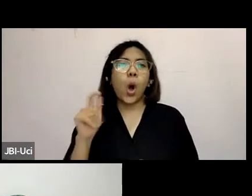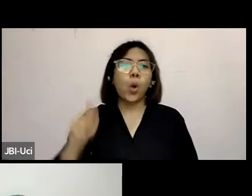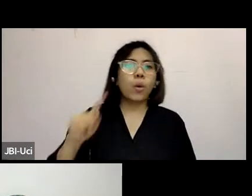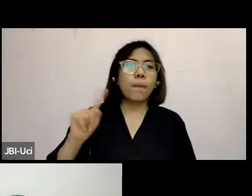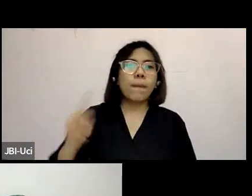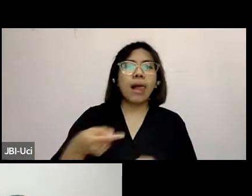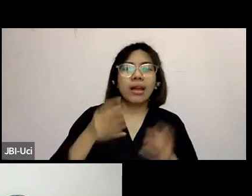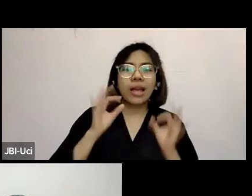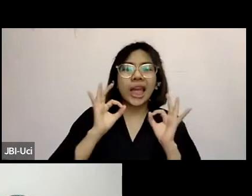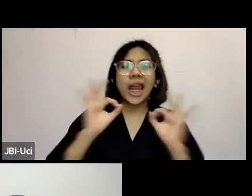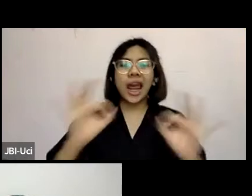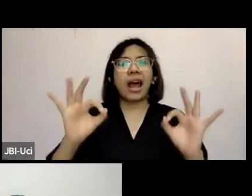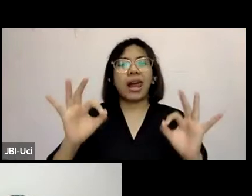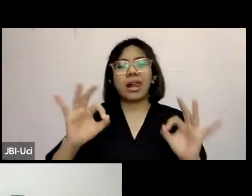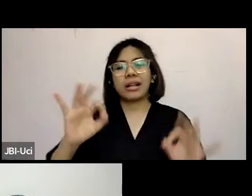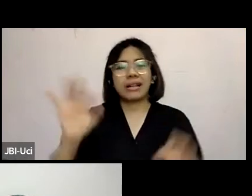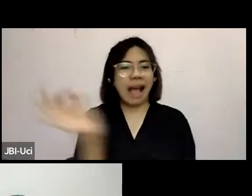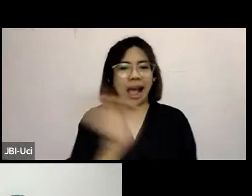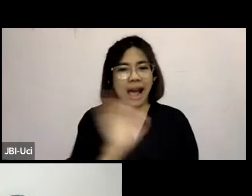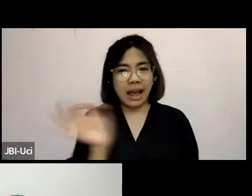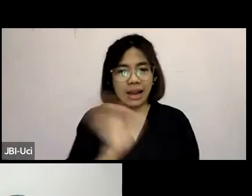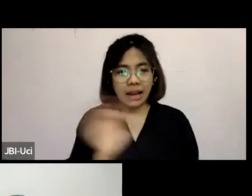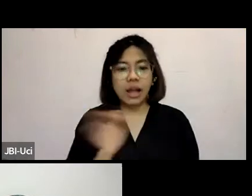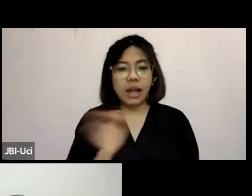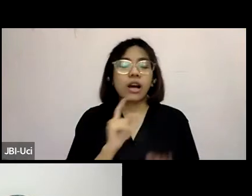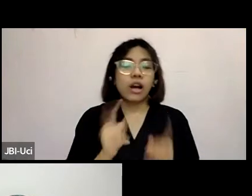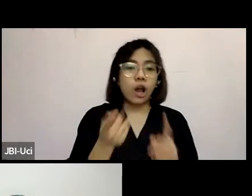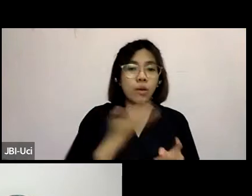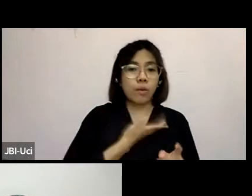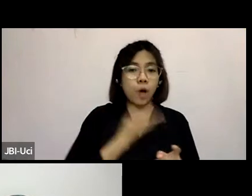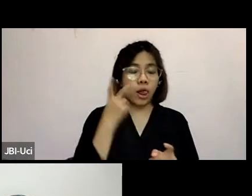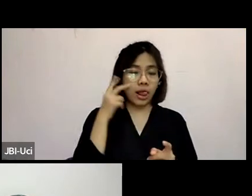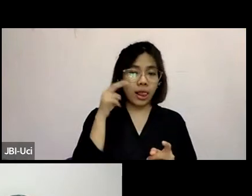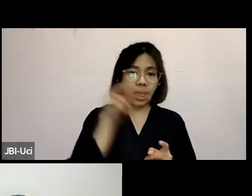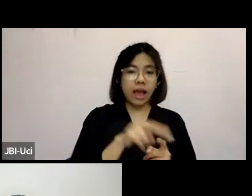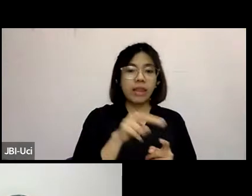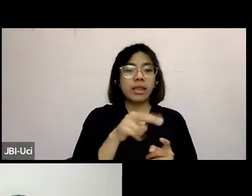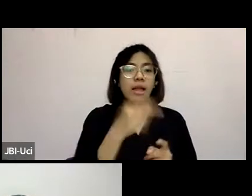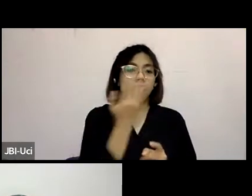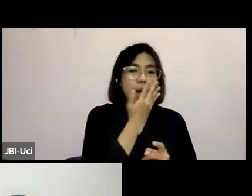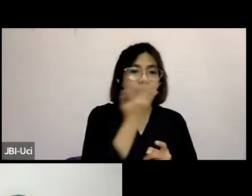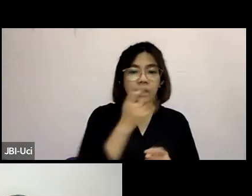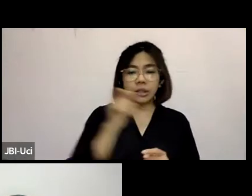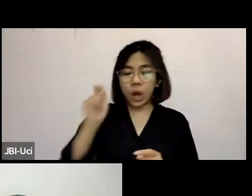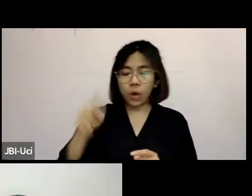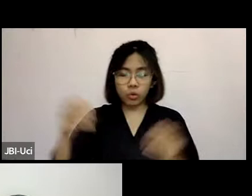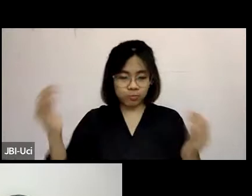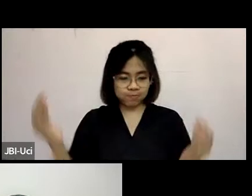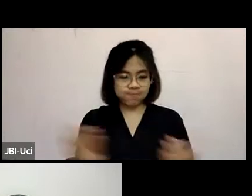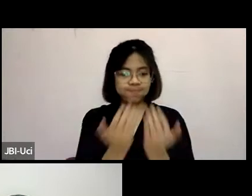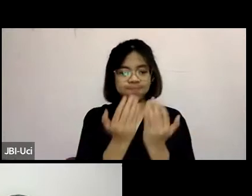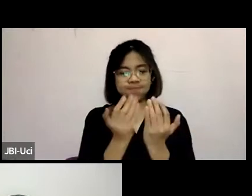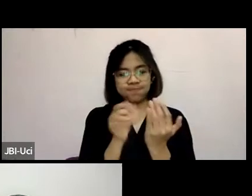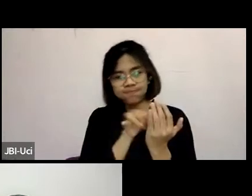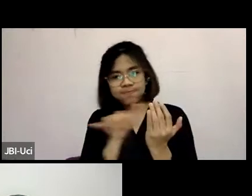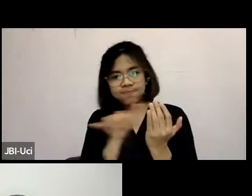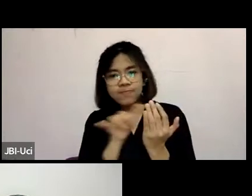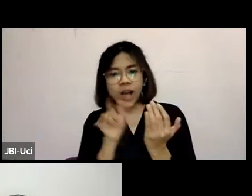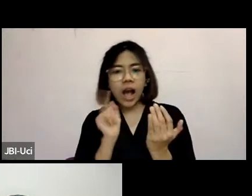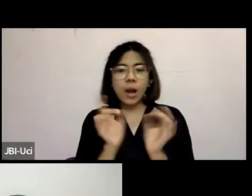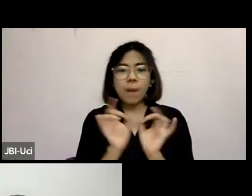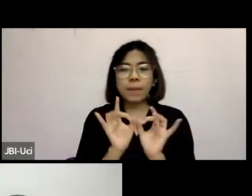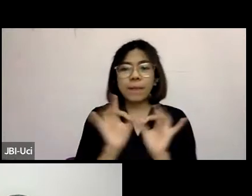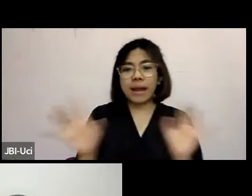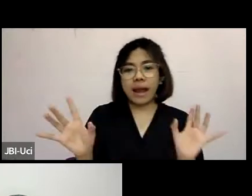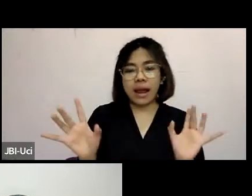gitu ngeliat lo bahasa di dalam konteks dua dalam pendekatan itu juga sedang kalian pertama ngelihatnya ya pada